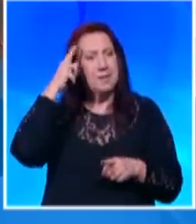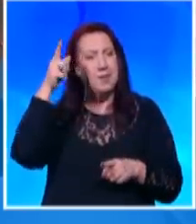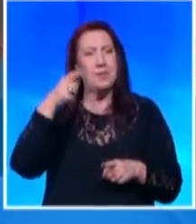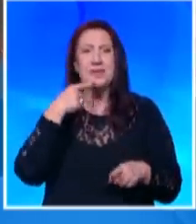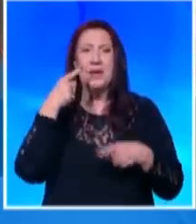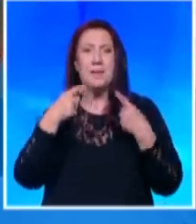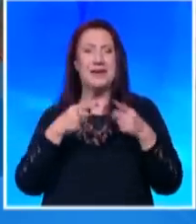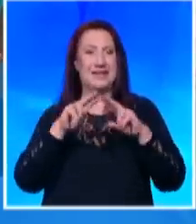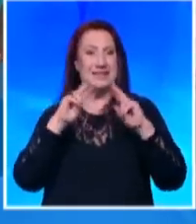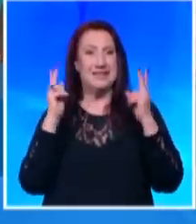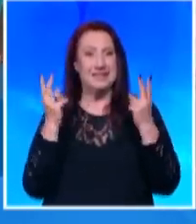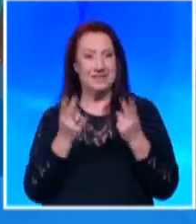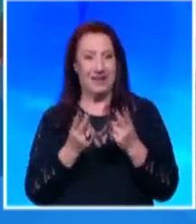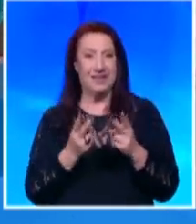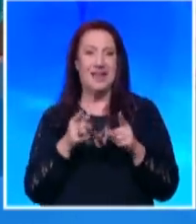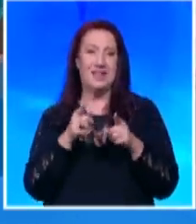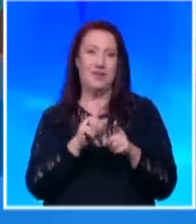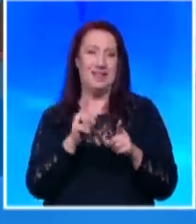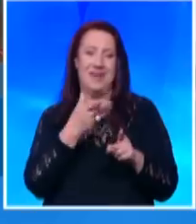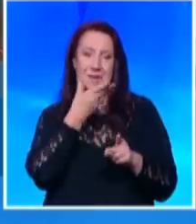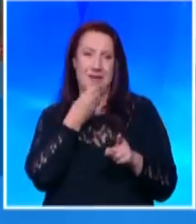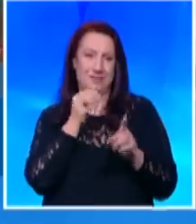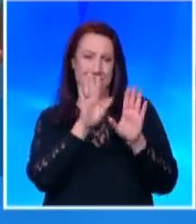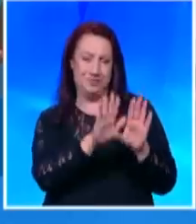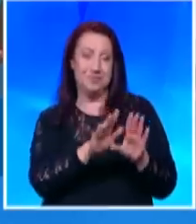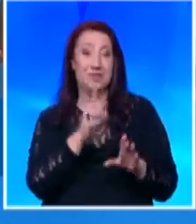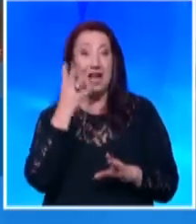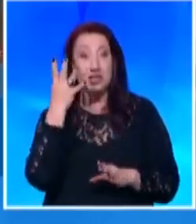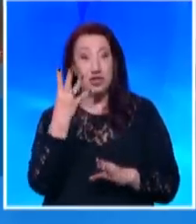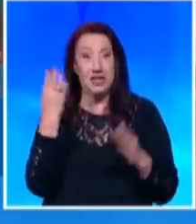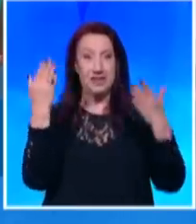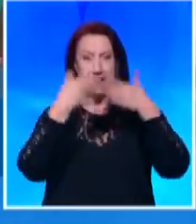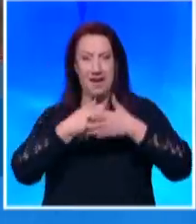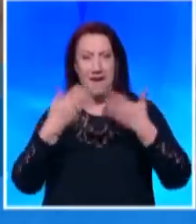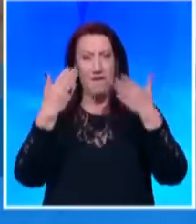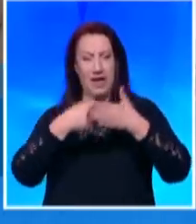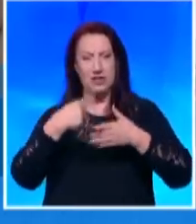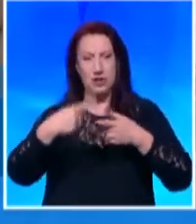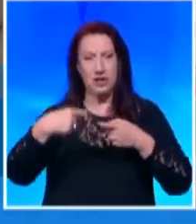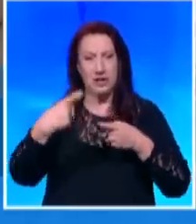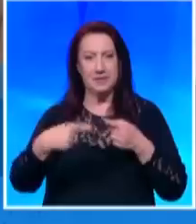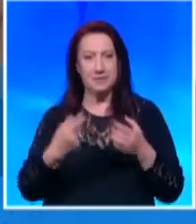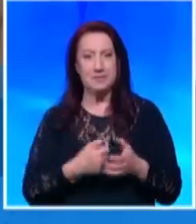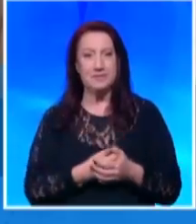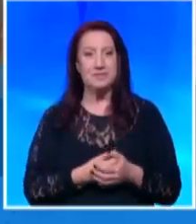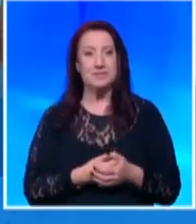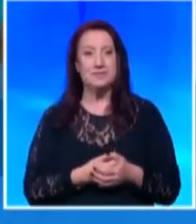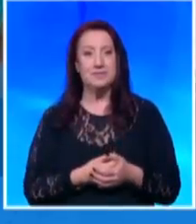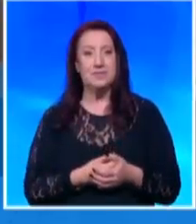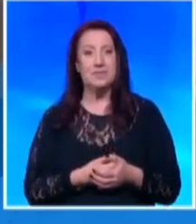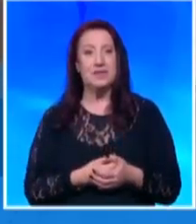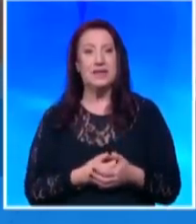Зидаров. Красотата обаче няма да е само тук, в четирите вечери на още 20 емблематични